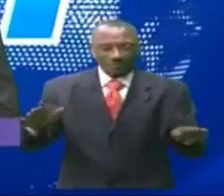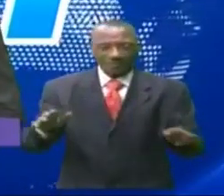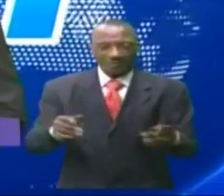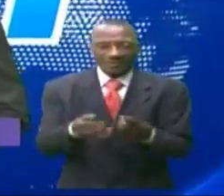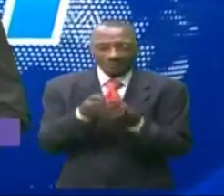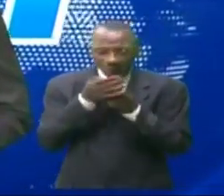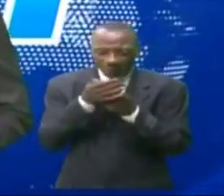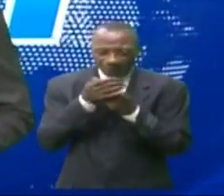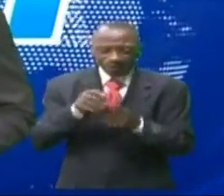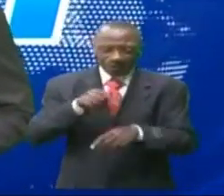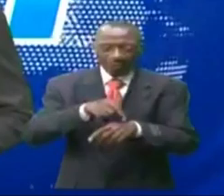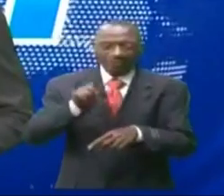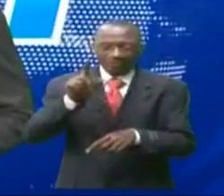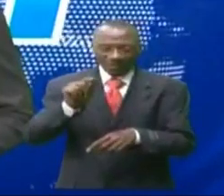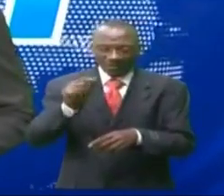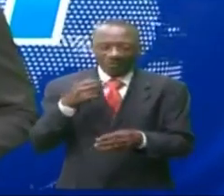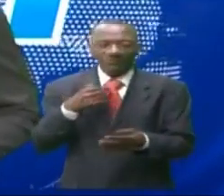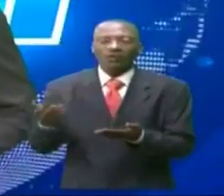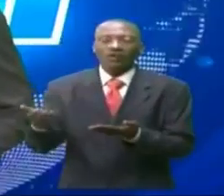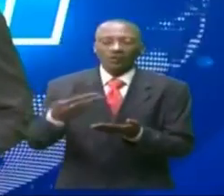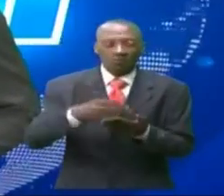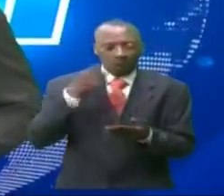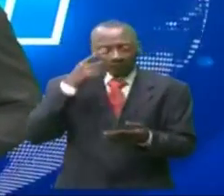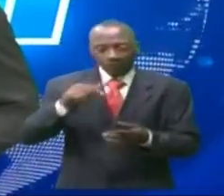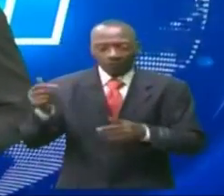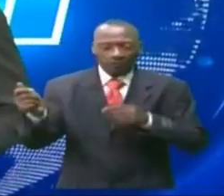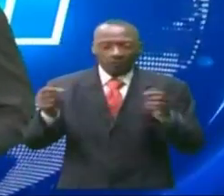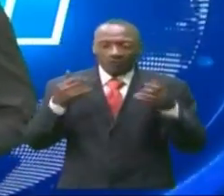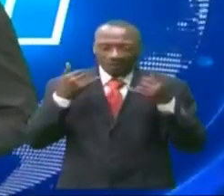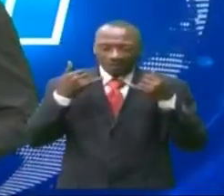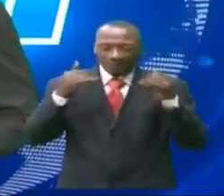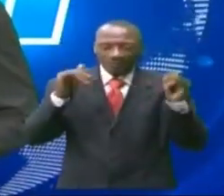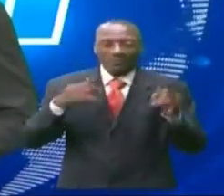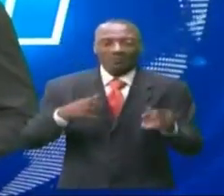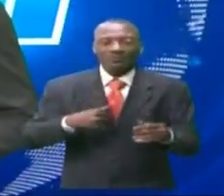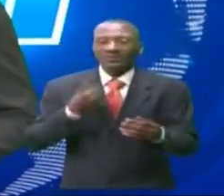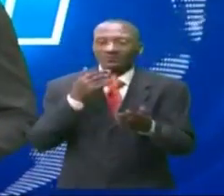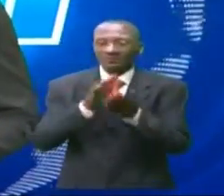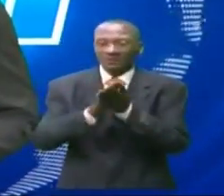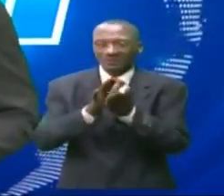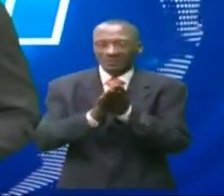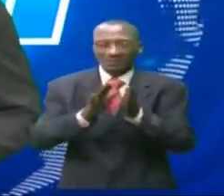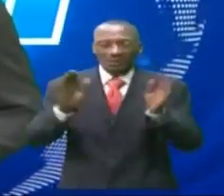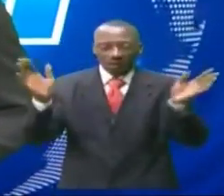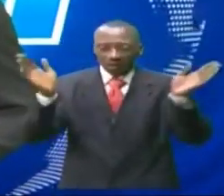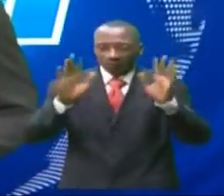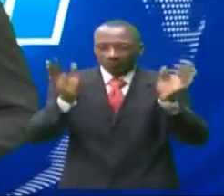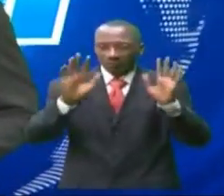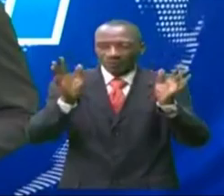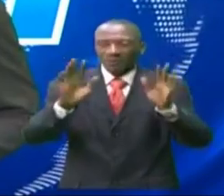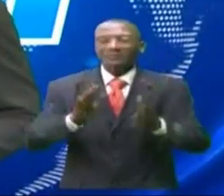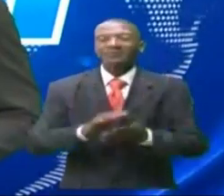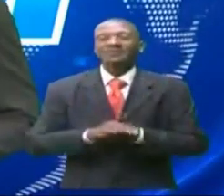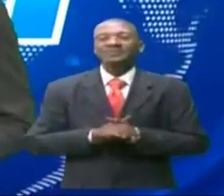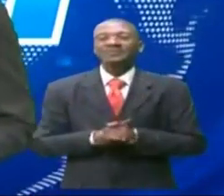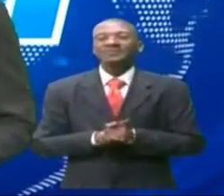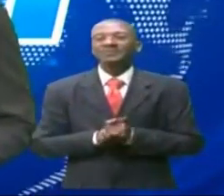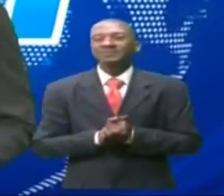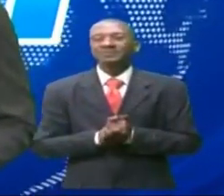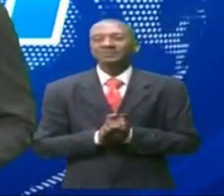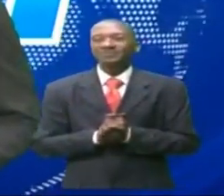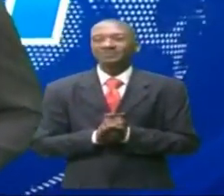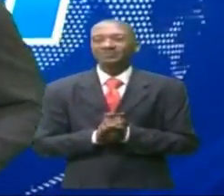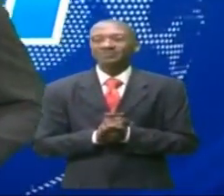par Jonathan Mubalama et Emérance Malonda, assisté de Henri Alimassi, Nzengele Bassosa. Merci à Patricia Ungu